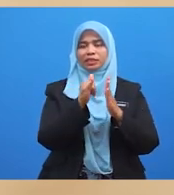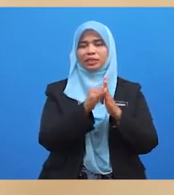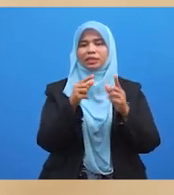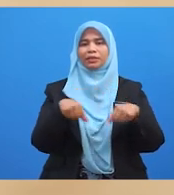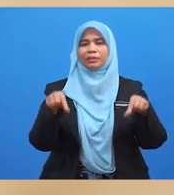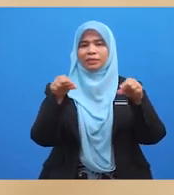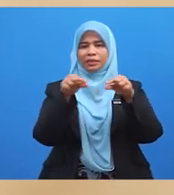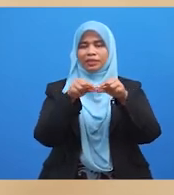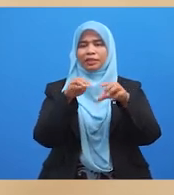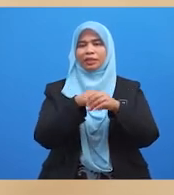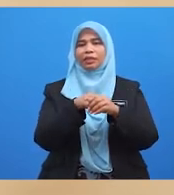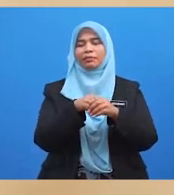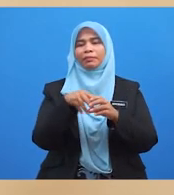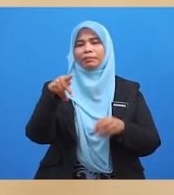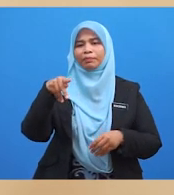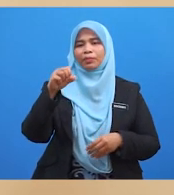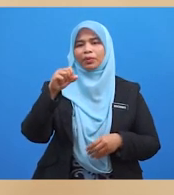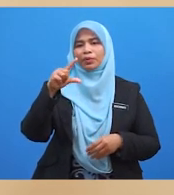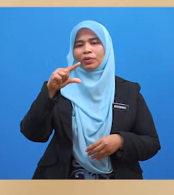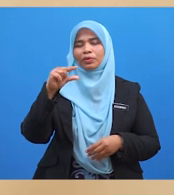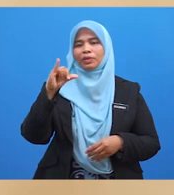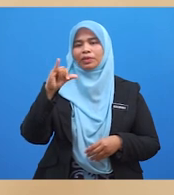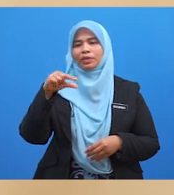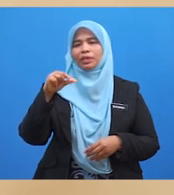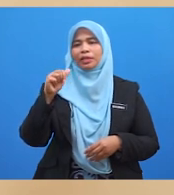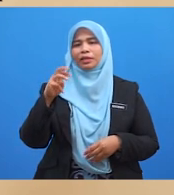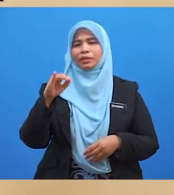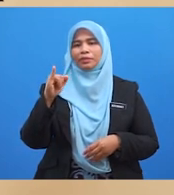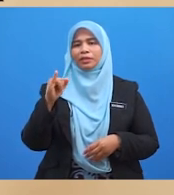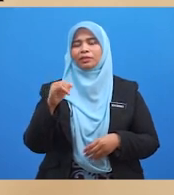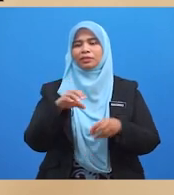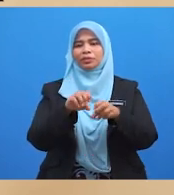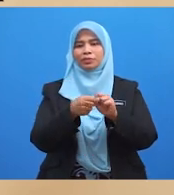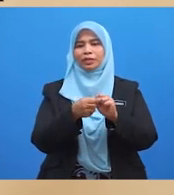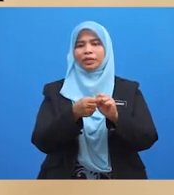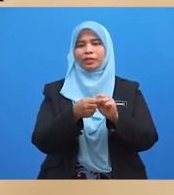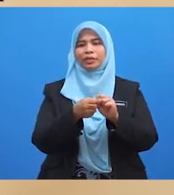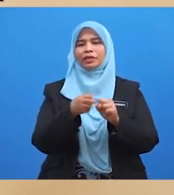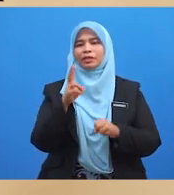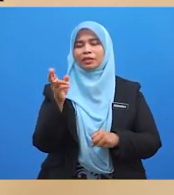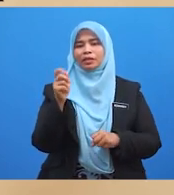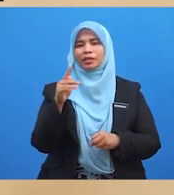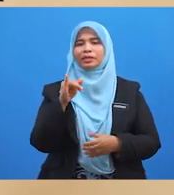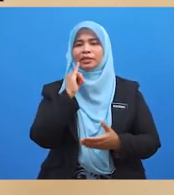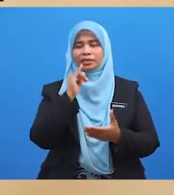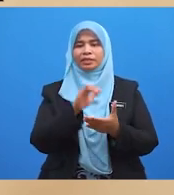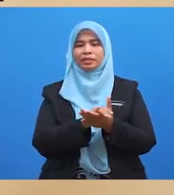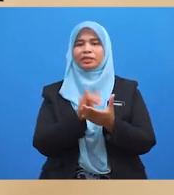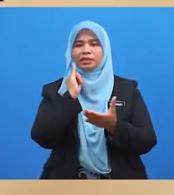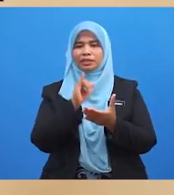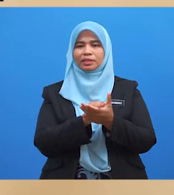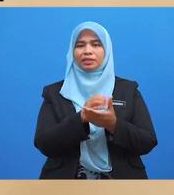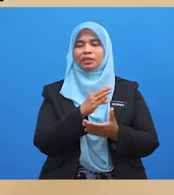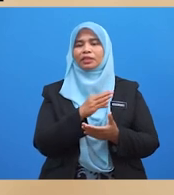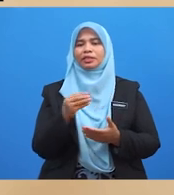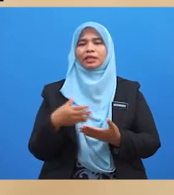poligami kerana isi, supaya hak isteri-isteri dan anak-anak